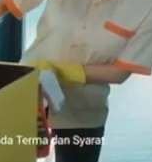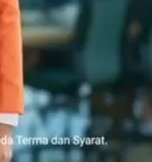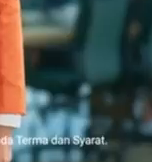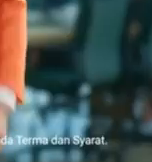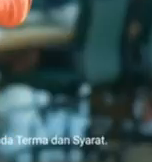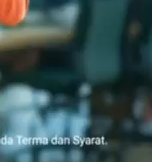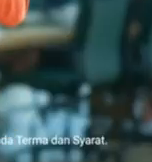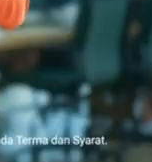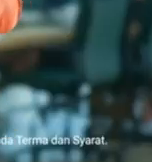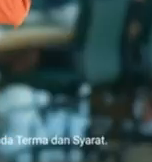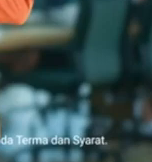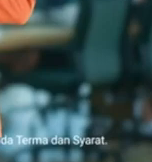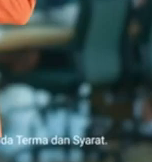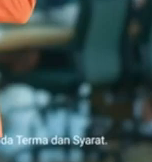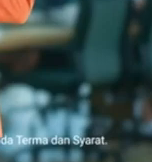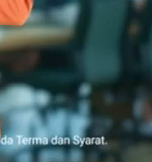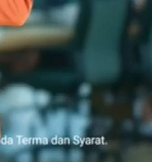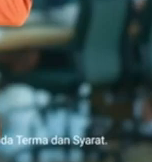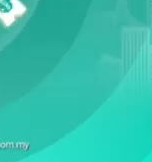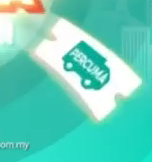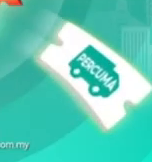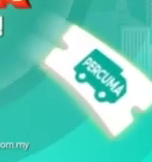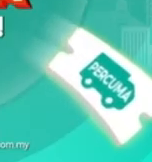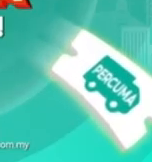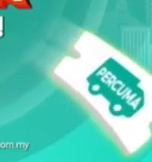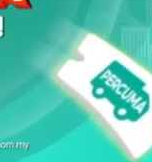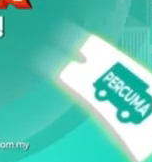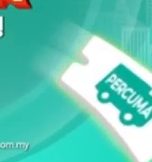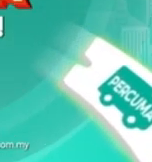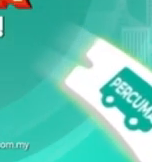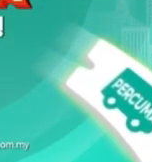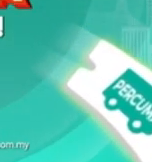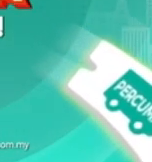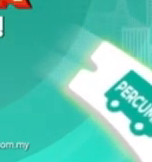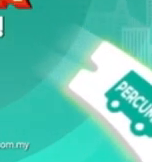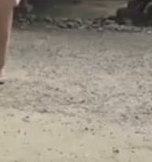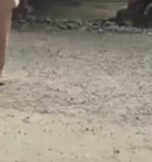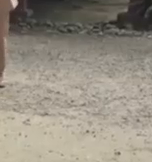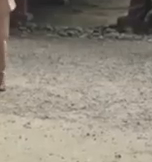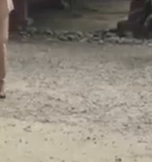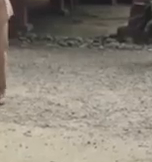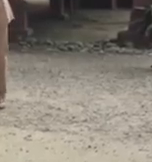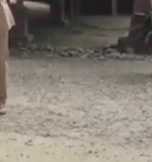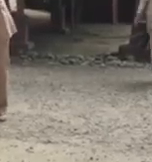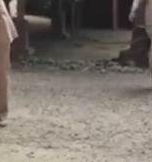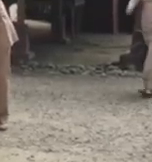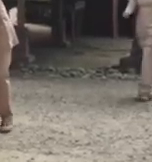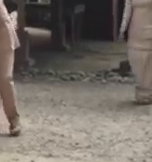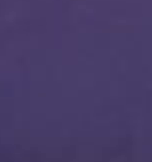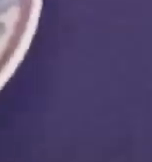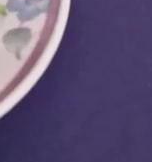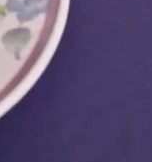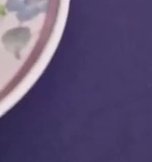Kenapa bayar kalau dapat penghantaran percuma di Shopee? Beli sekarang di Shopee.